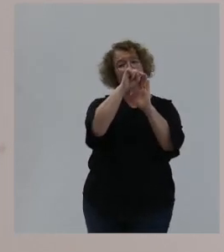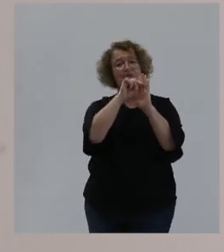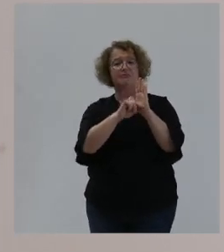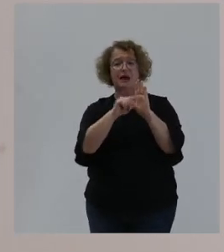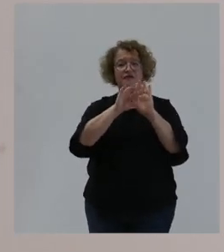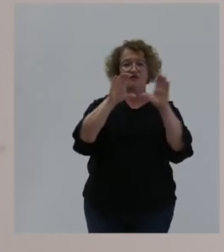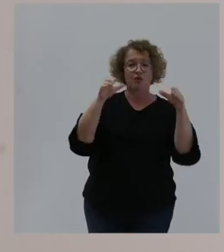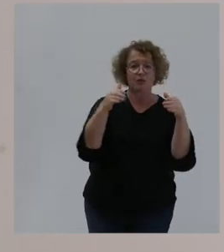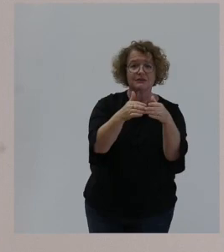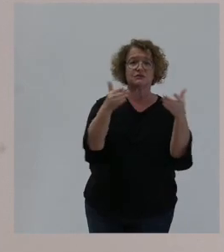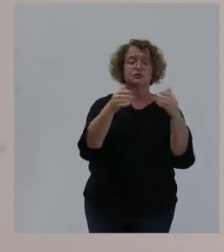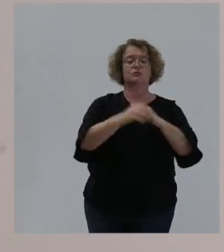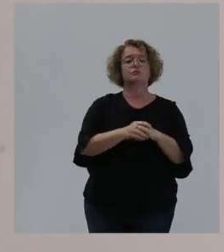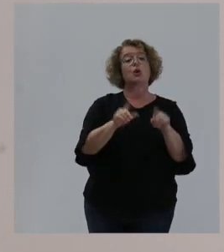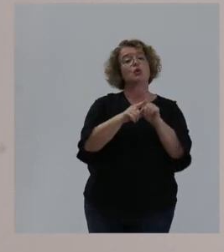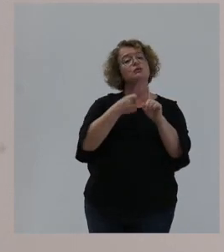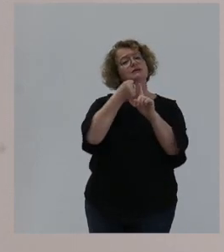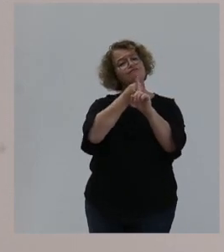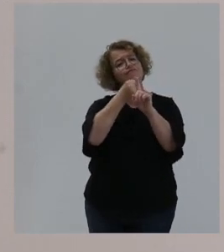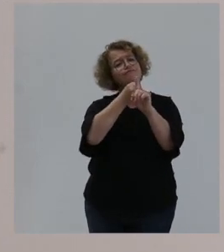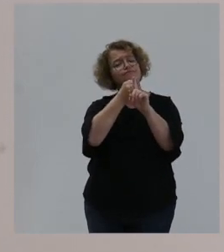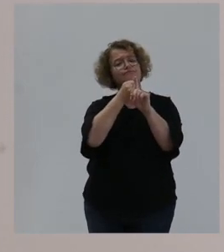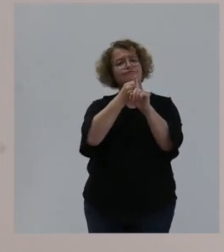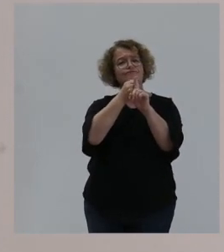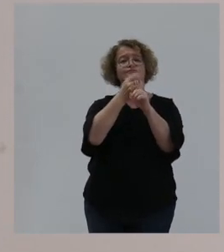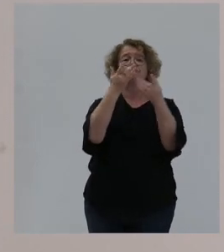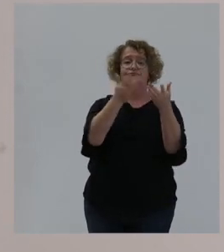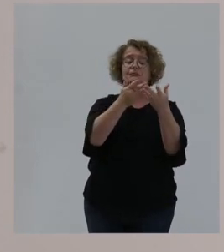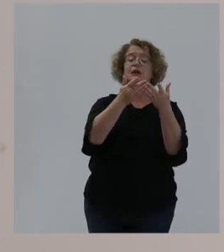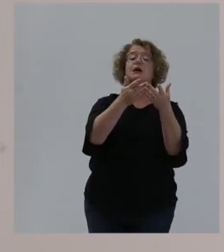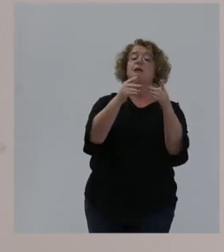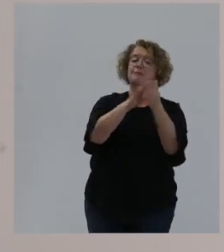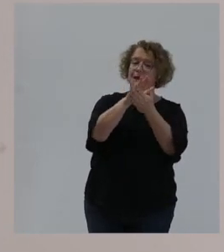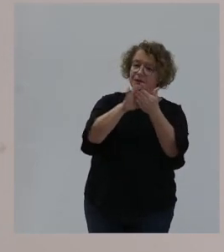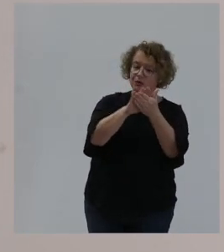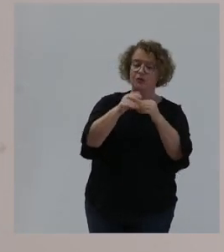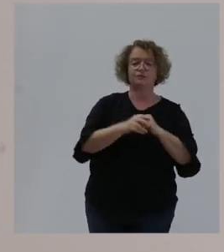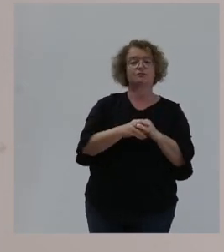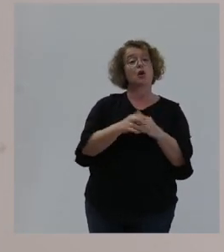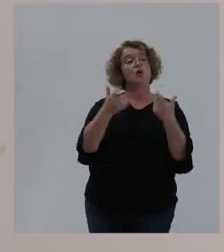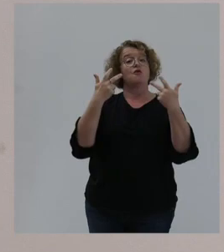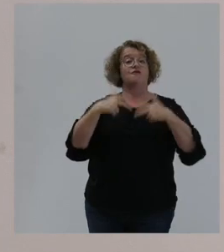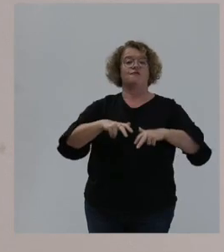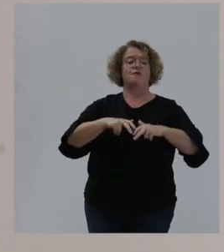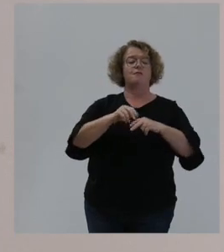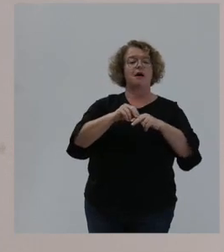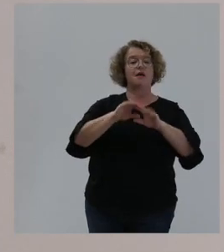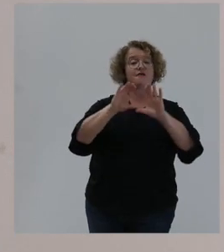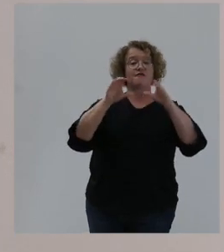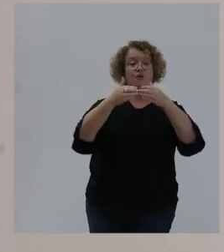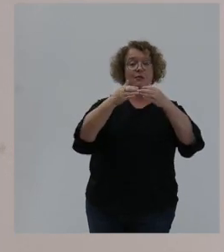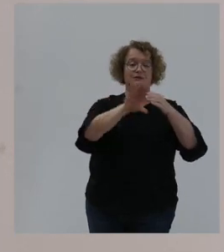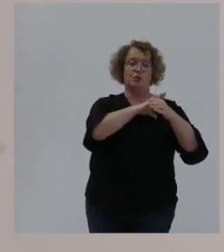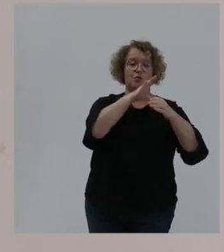adéquationniste pour les formations, combative dans la lutte contre la doctrine, combative contre la réforme de la formation des